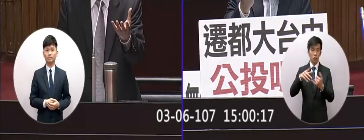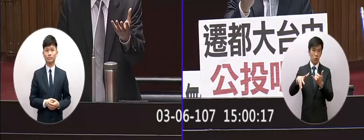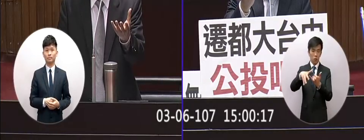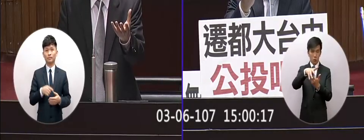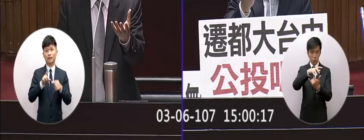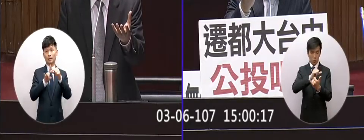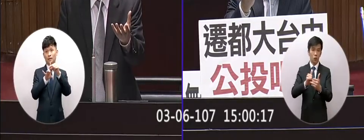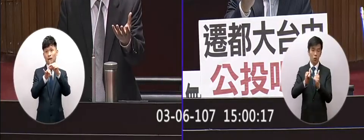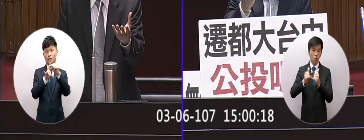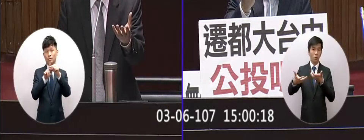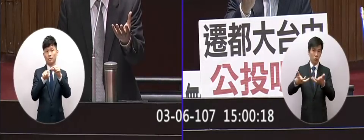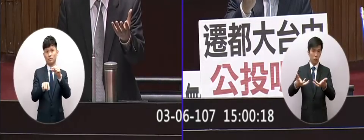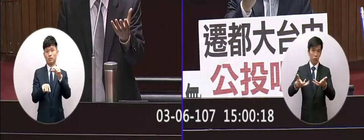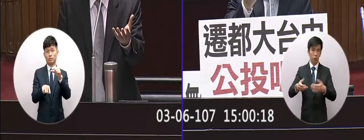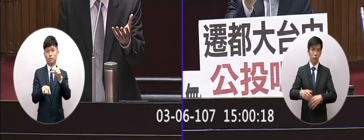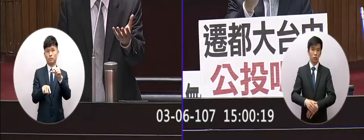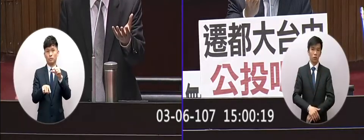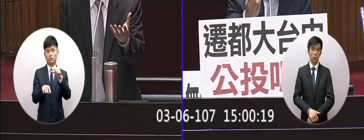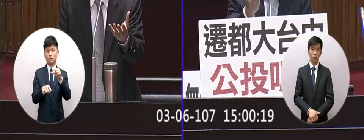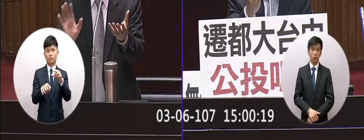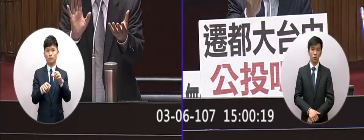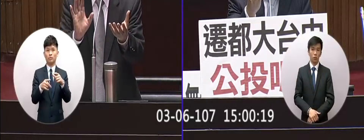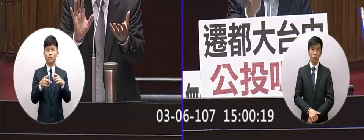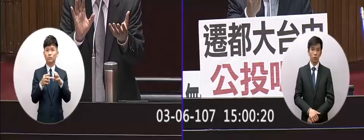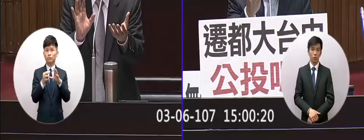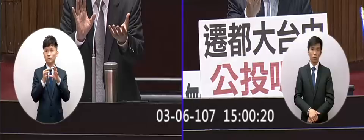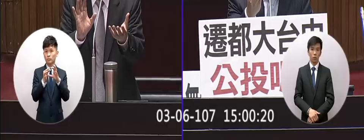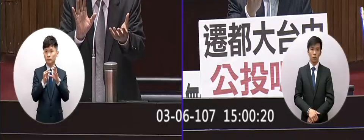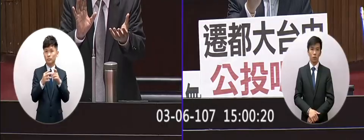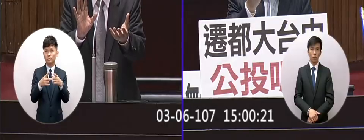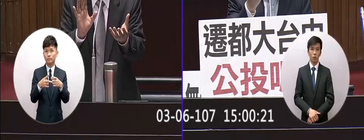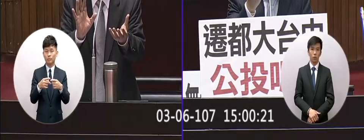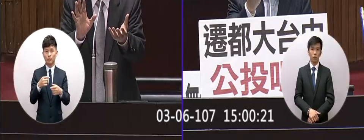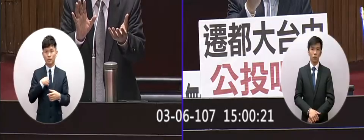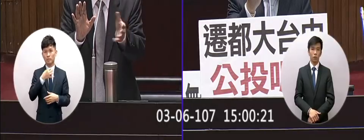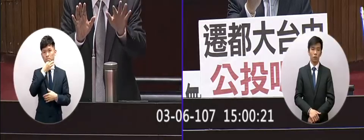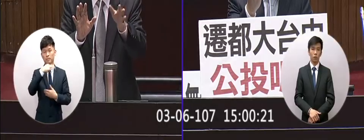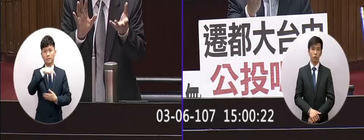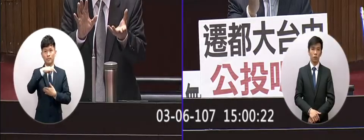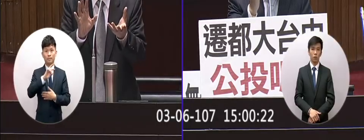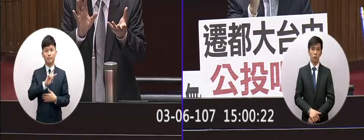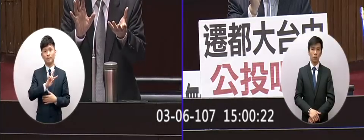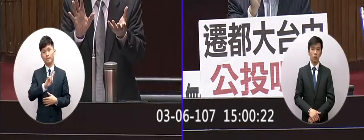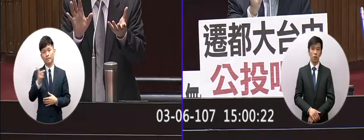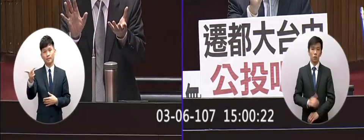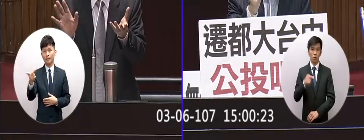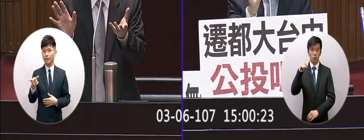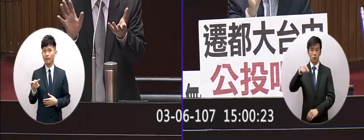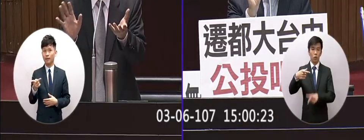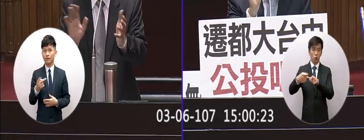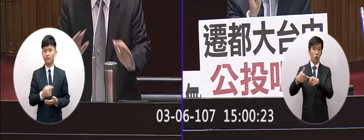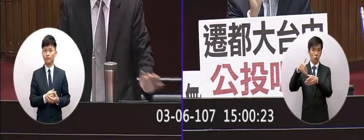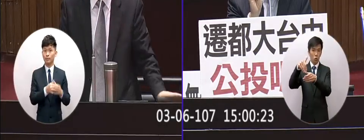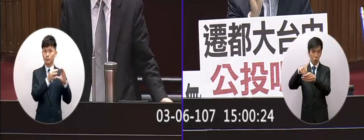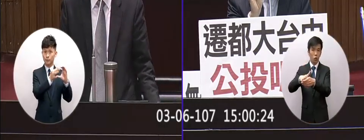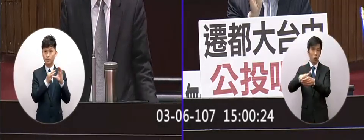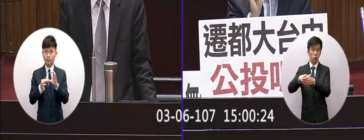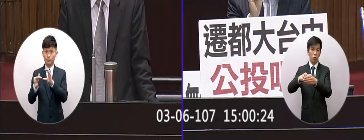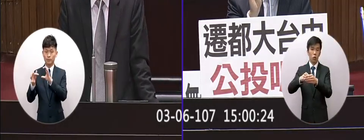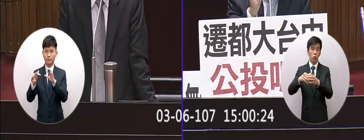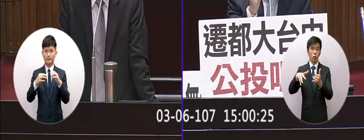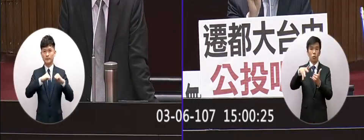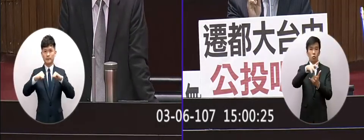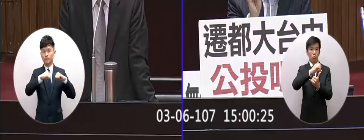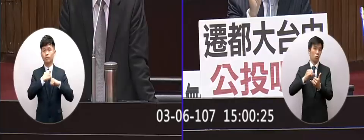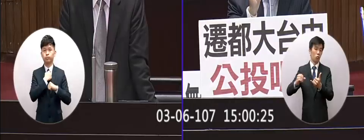因为你台中你还是区域，还是来小， 不是这样子的，院长 担心演变为你如果 这样子的公投，它当然是全国性的，